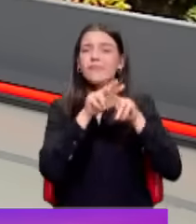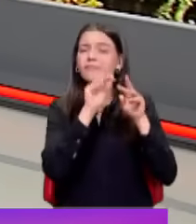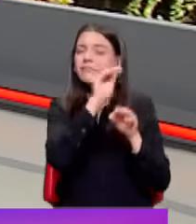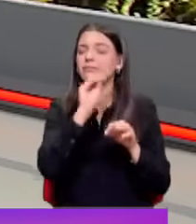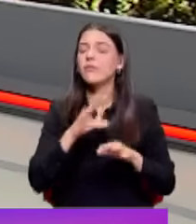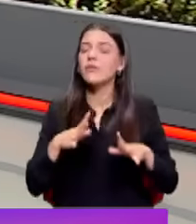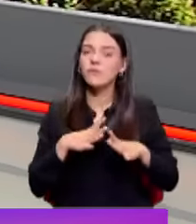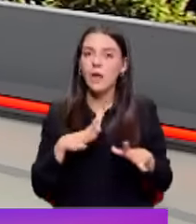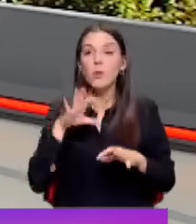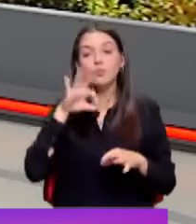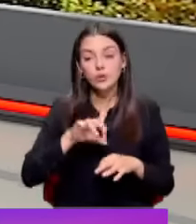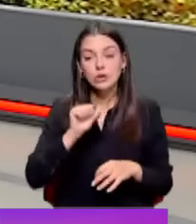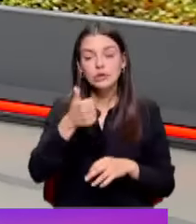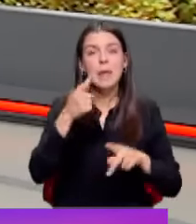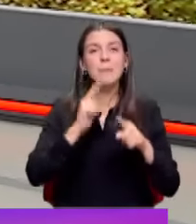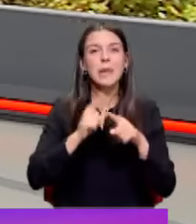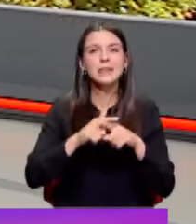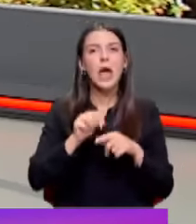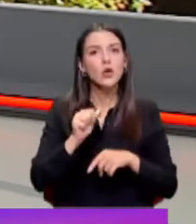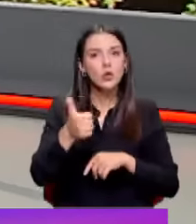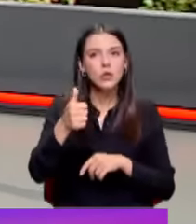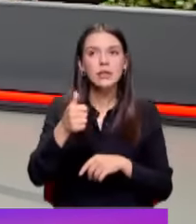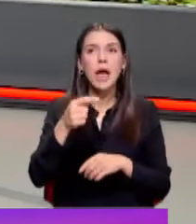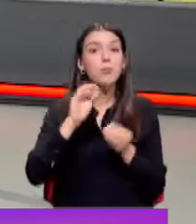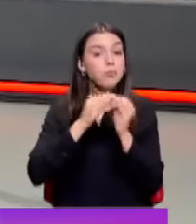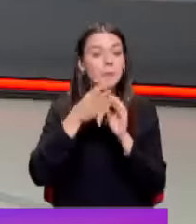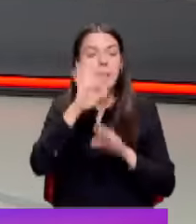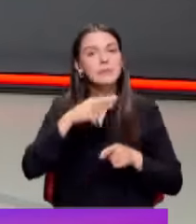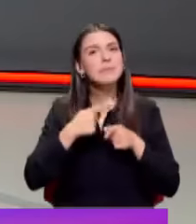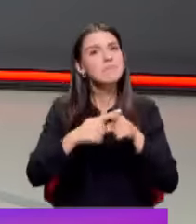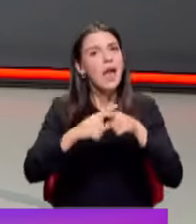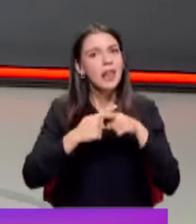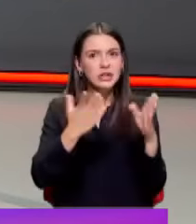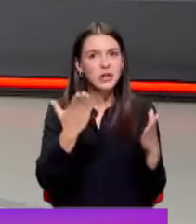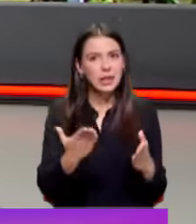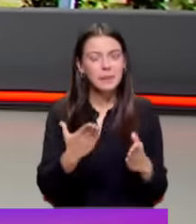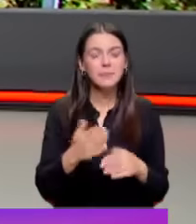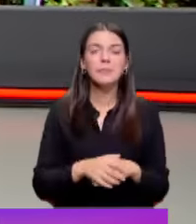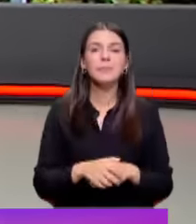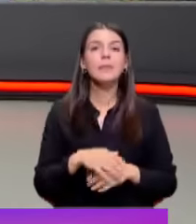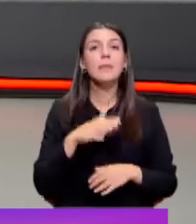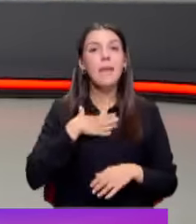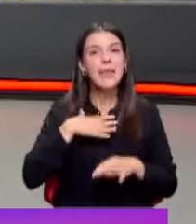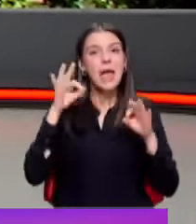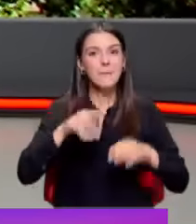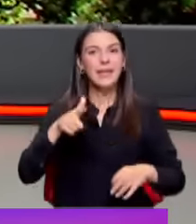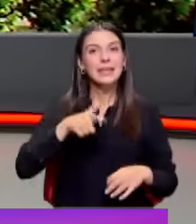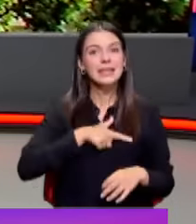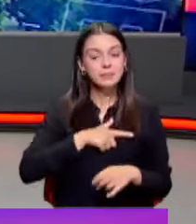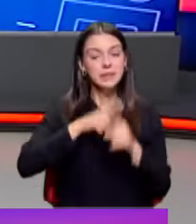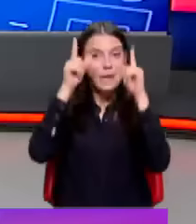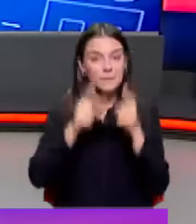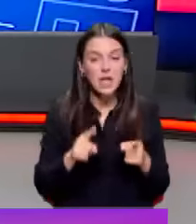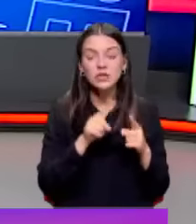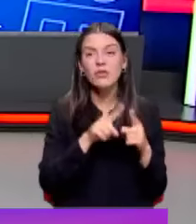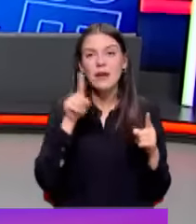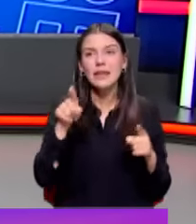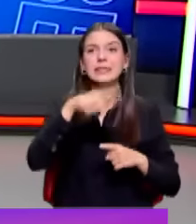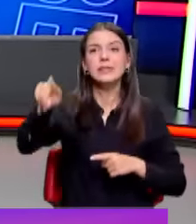Bu güzel pazar gününde dertleri bölüşelim, nefesimiz kesildi dediklerimizi paylaşalım. Ben de hemen İzmir'den başlayarak